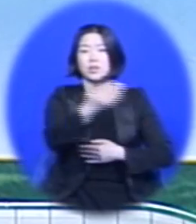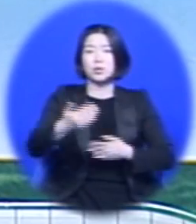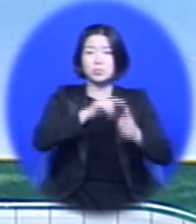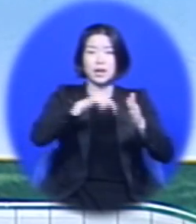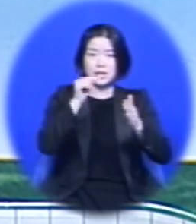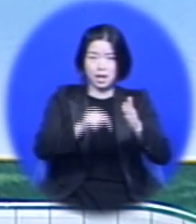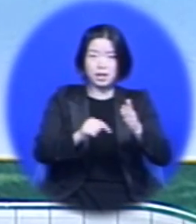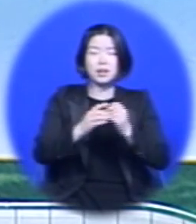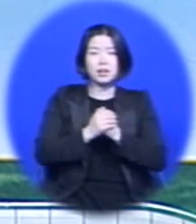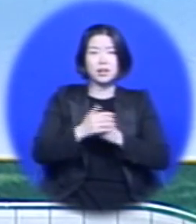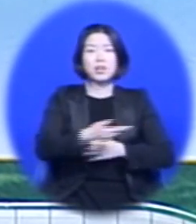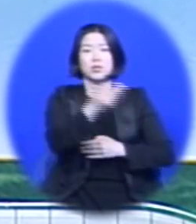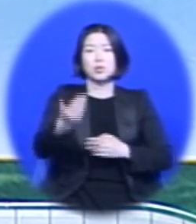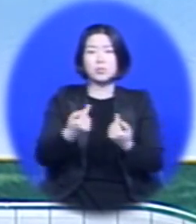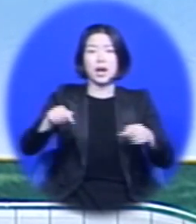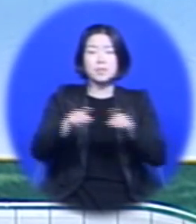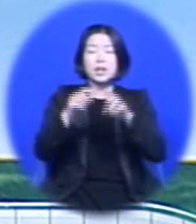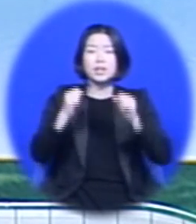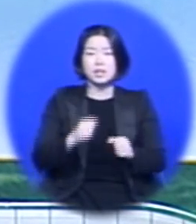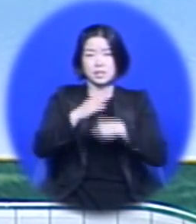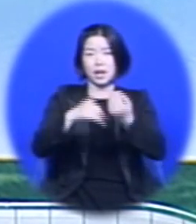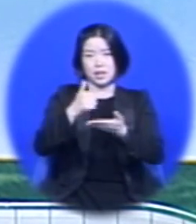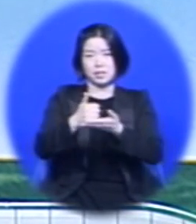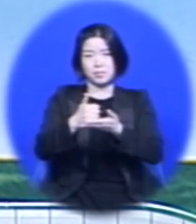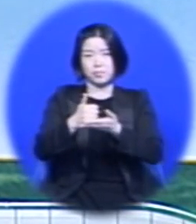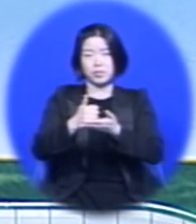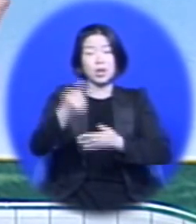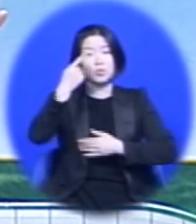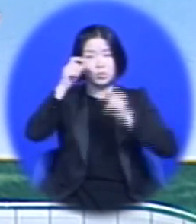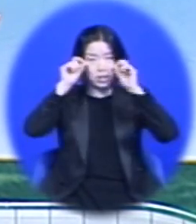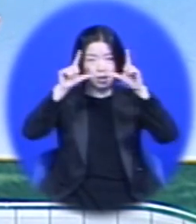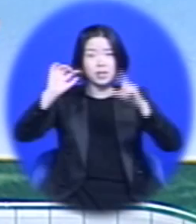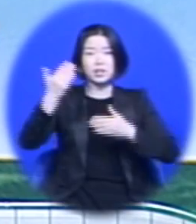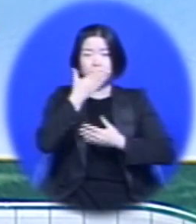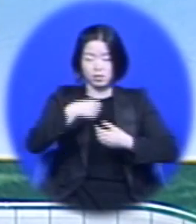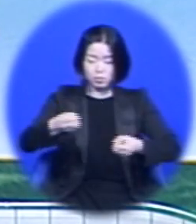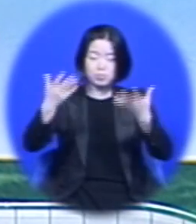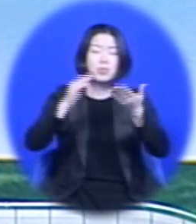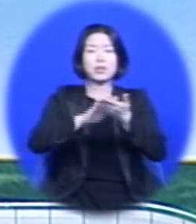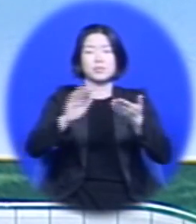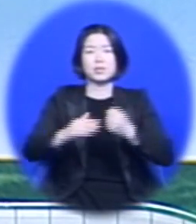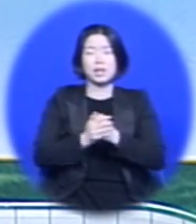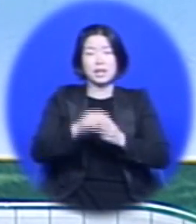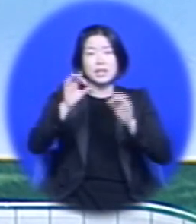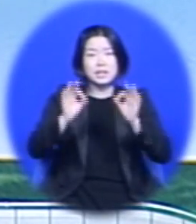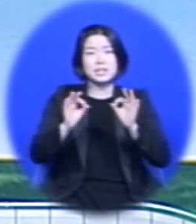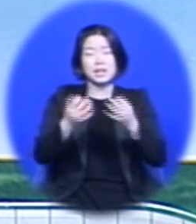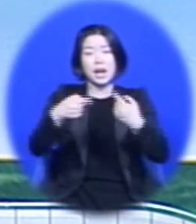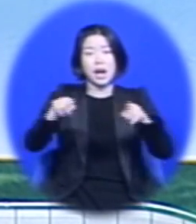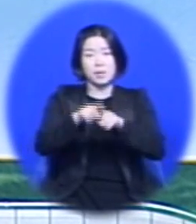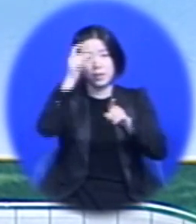안에 여러분과 함께 계신 하나님 눈이 열리게 되기를 축복합니다. 이제